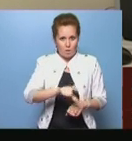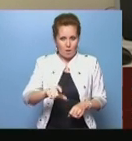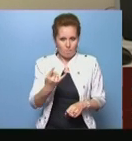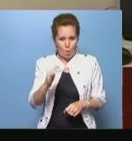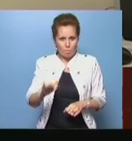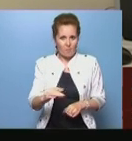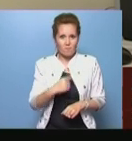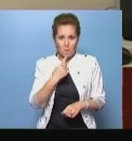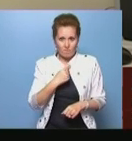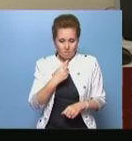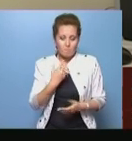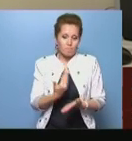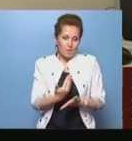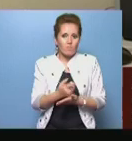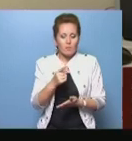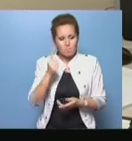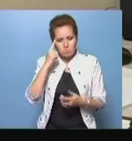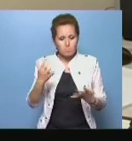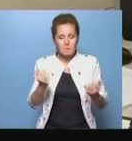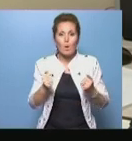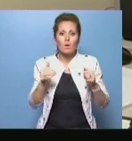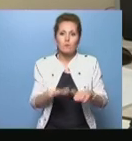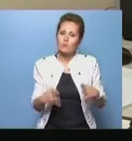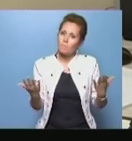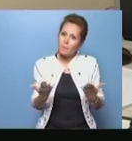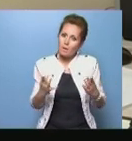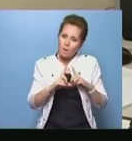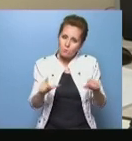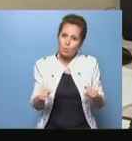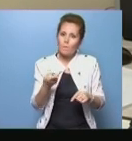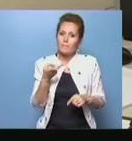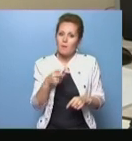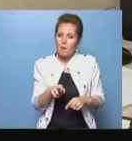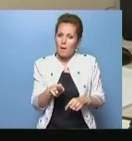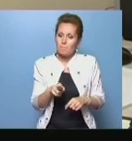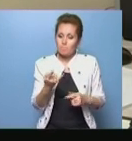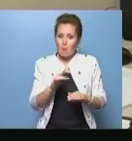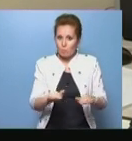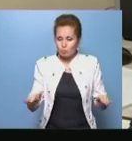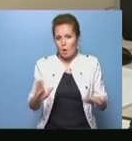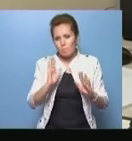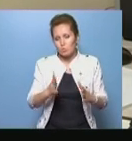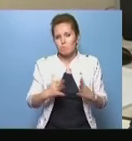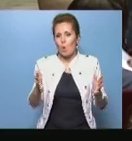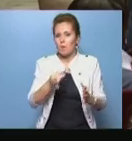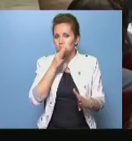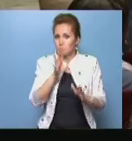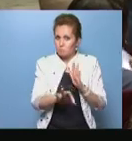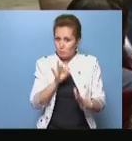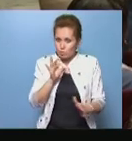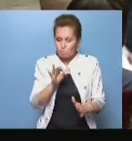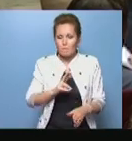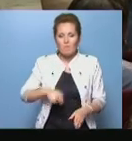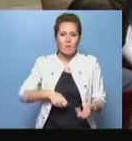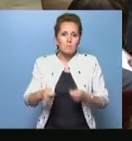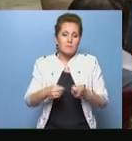вероятно, уже родителям принимается решение, какая школа для малыша будет более предпочтительна. Но в